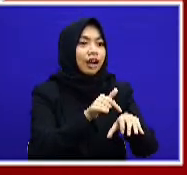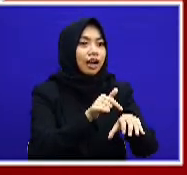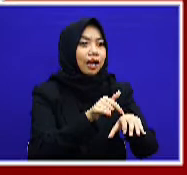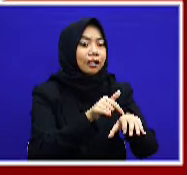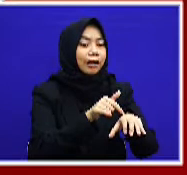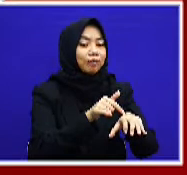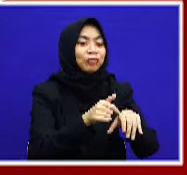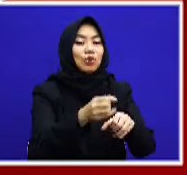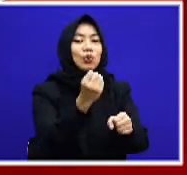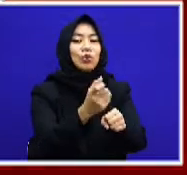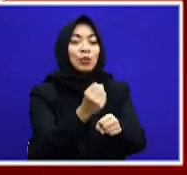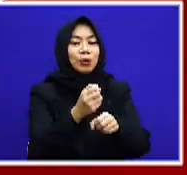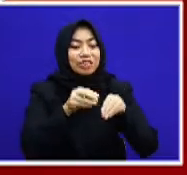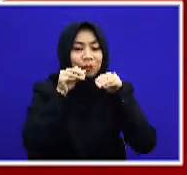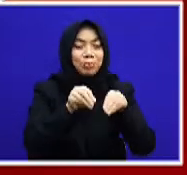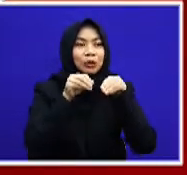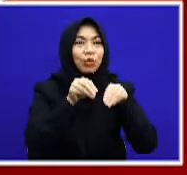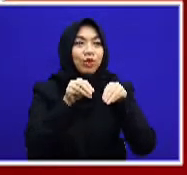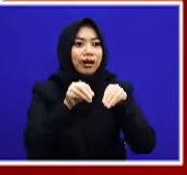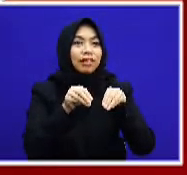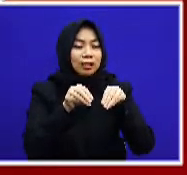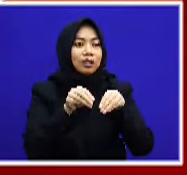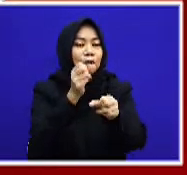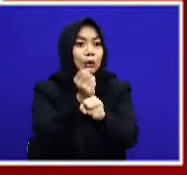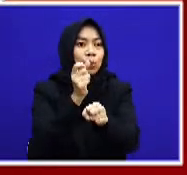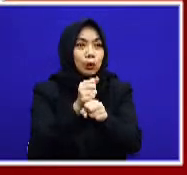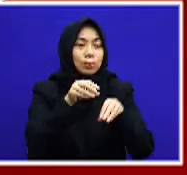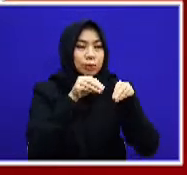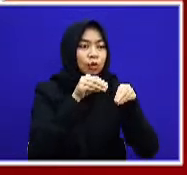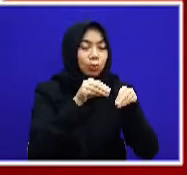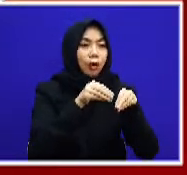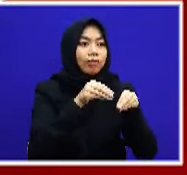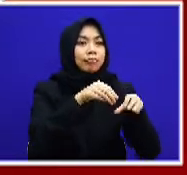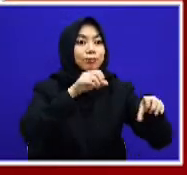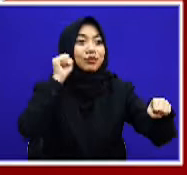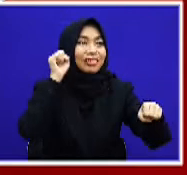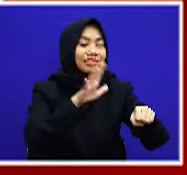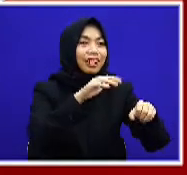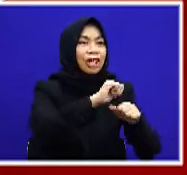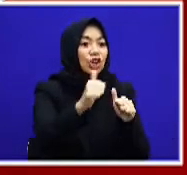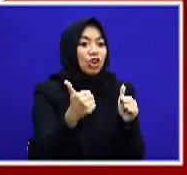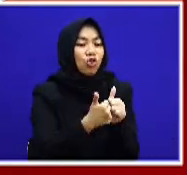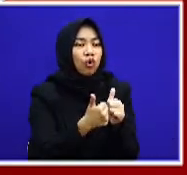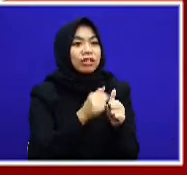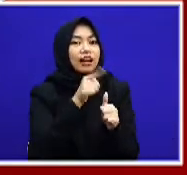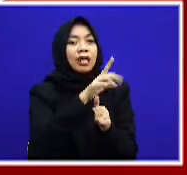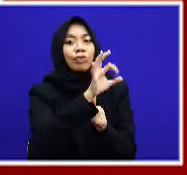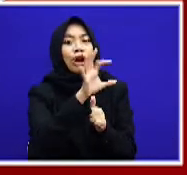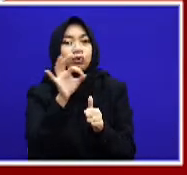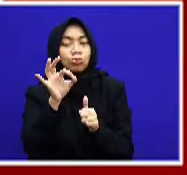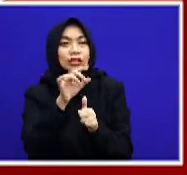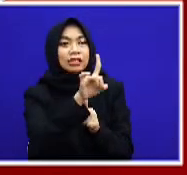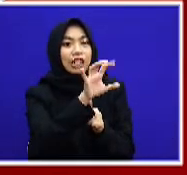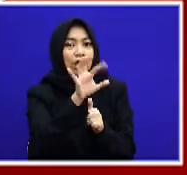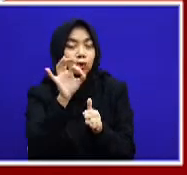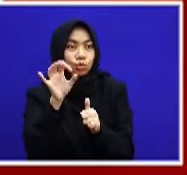penyuluh. Nah ini sudah ada hampir 100 pesantren yang kita garap secara penyuluhan secara